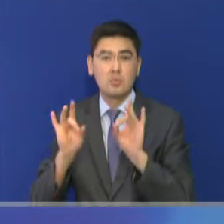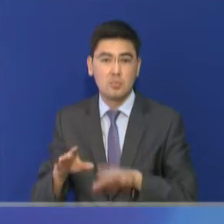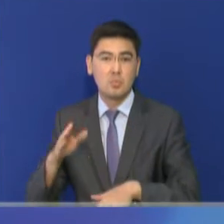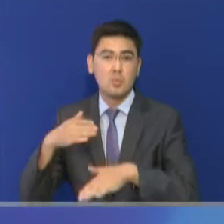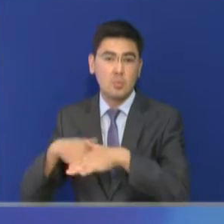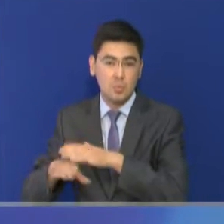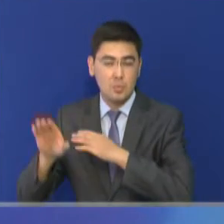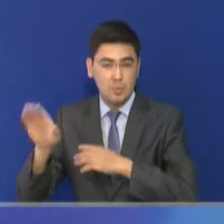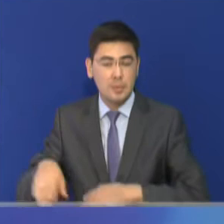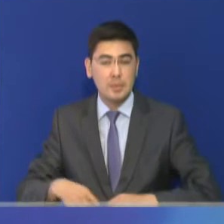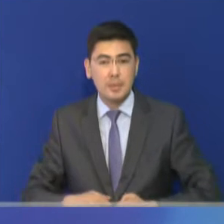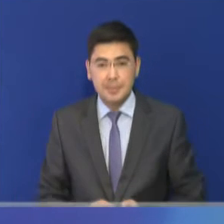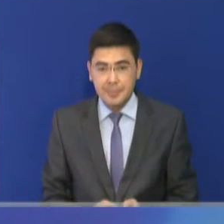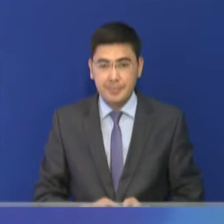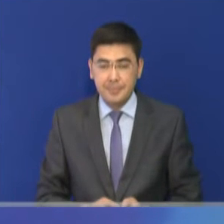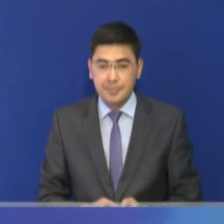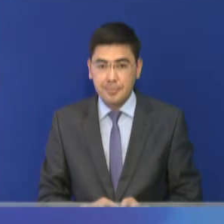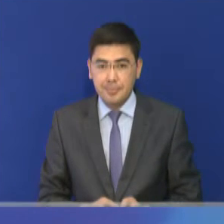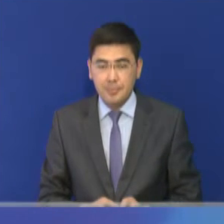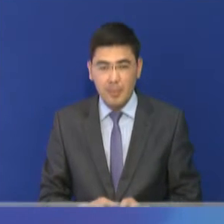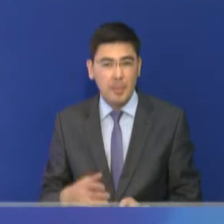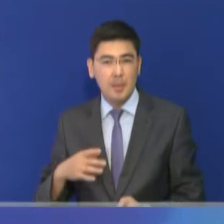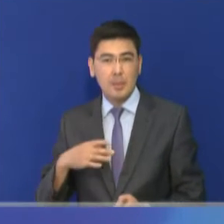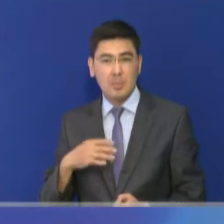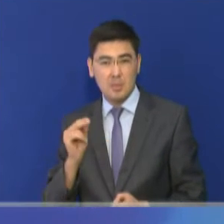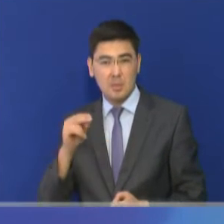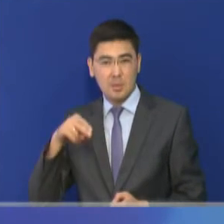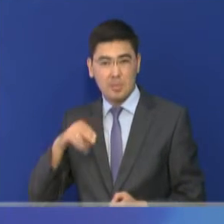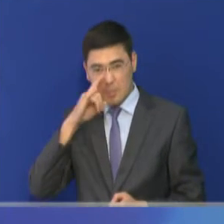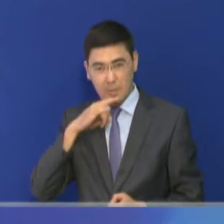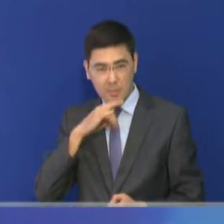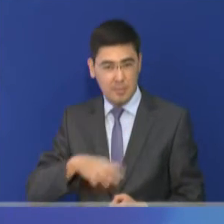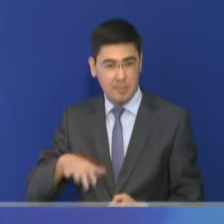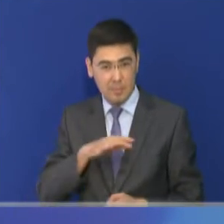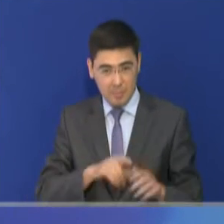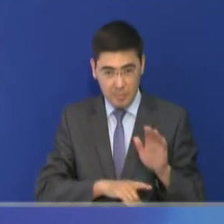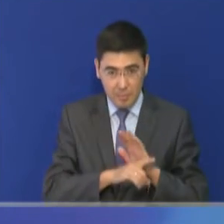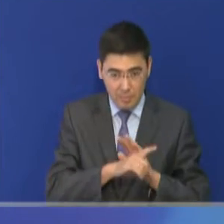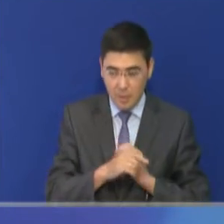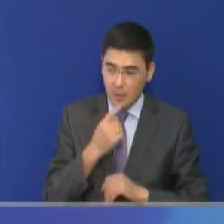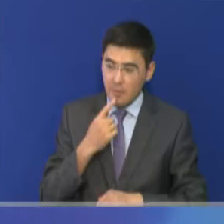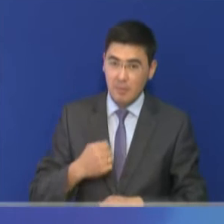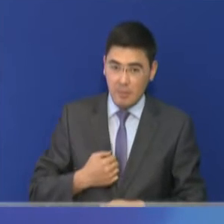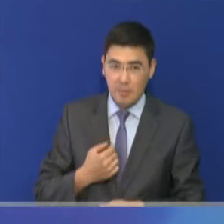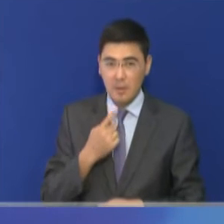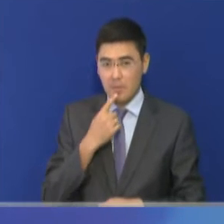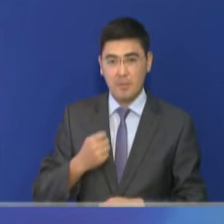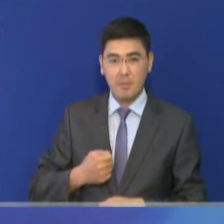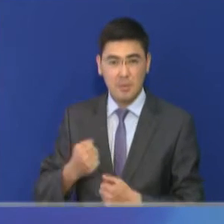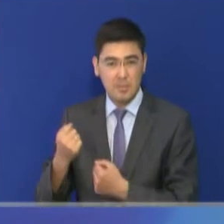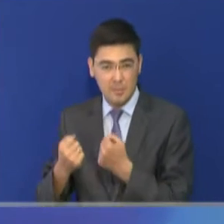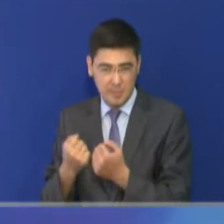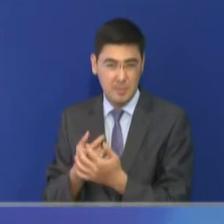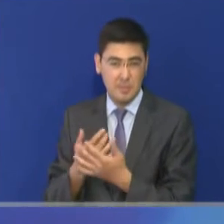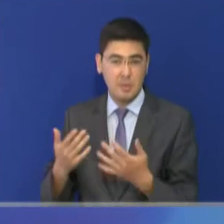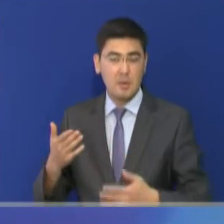с сотрудниками полиции. Напомню, что с момента введения в Казахстане чрезвычайного положения военнослужащие и военная техника были привлечены к